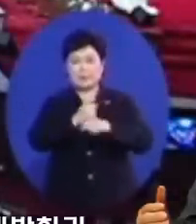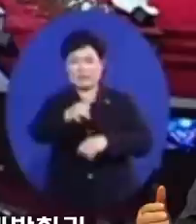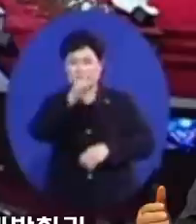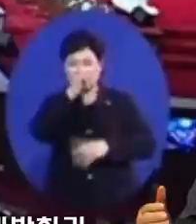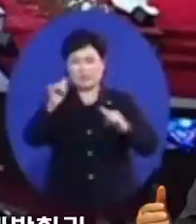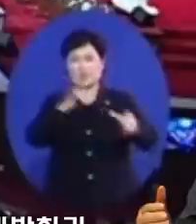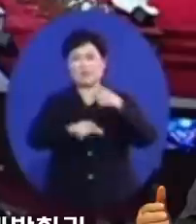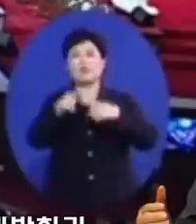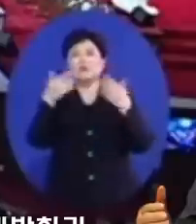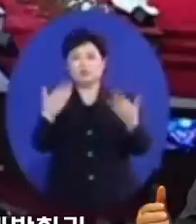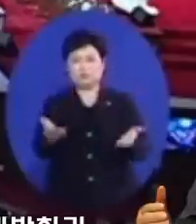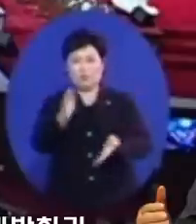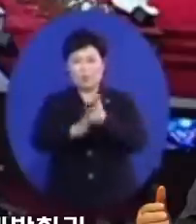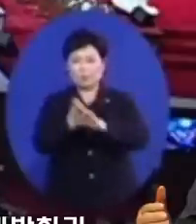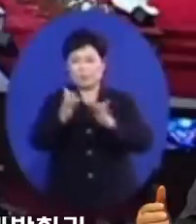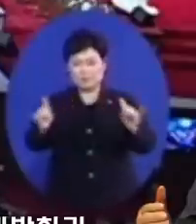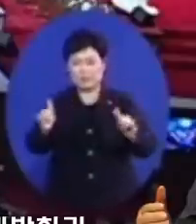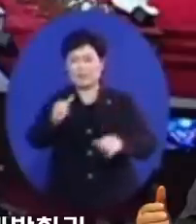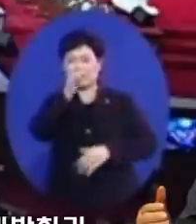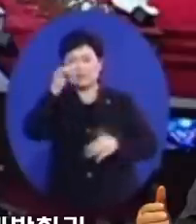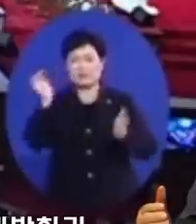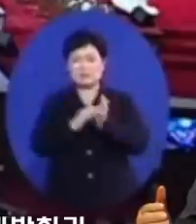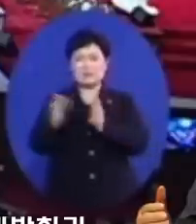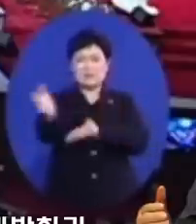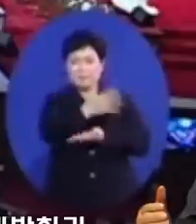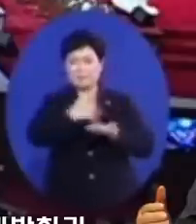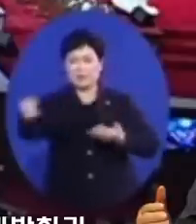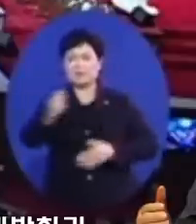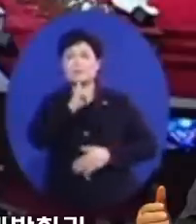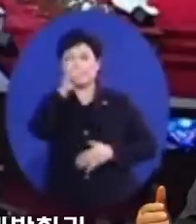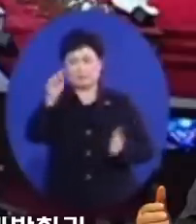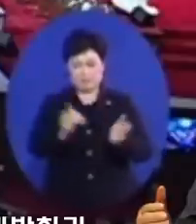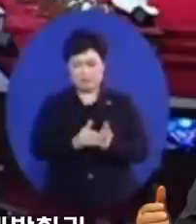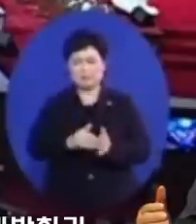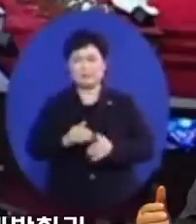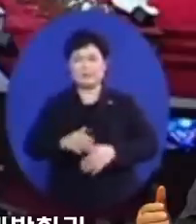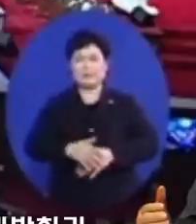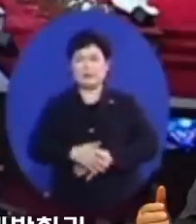주고 없는 자에게는 있는 것까지 빼앗겠다고 말한 것입니다.